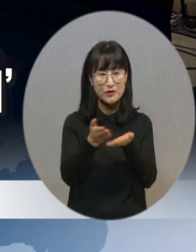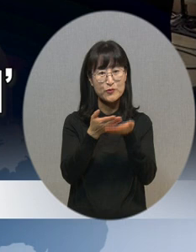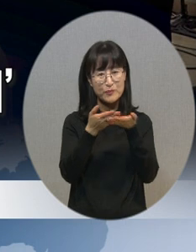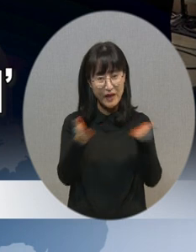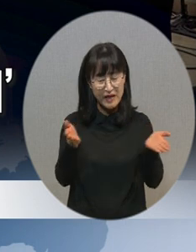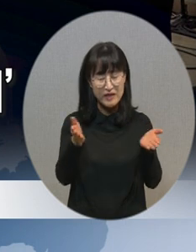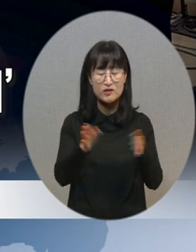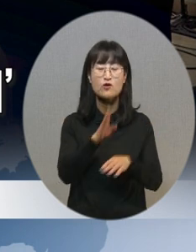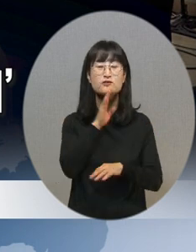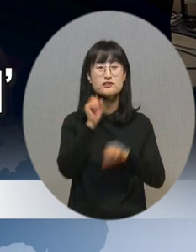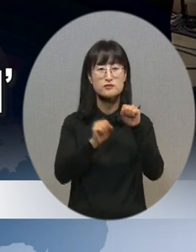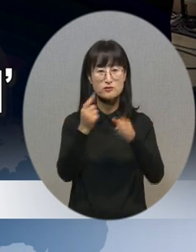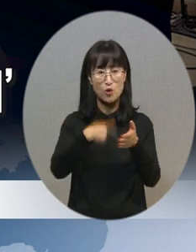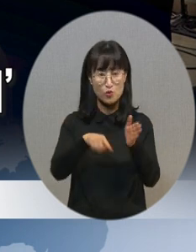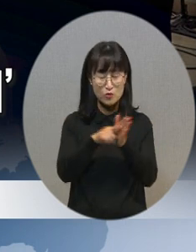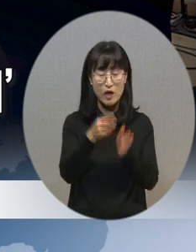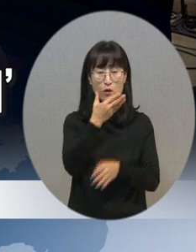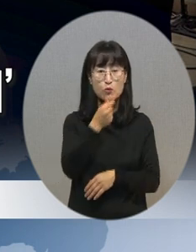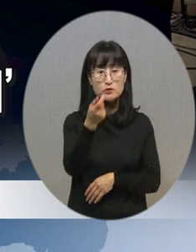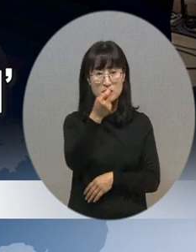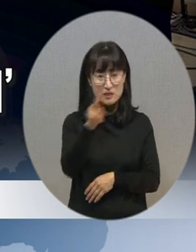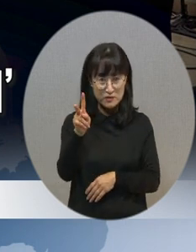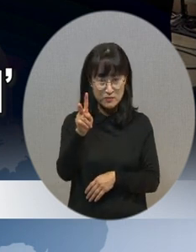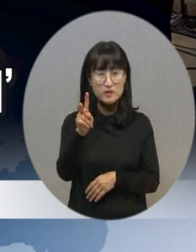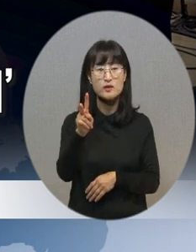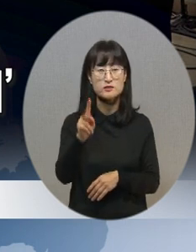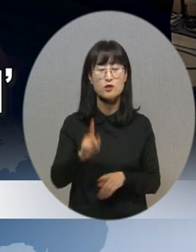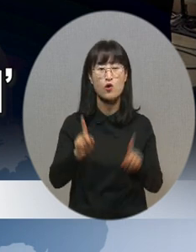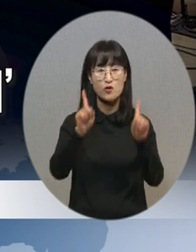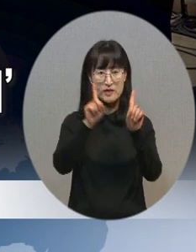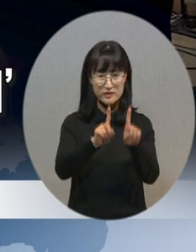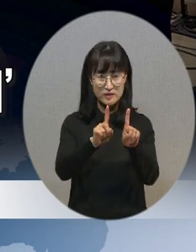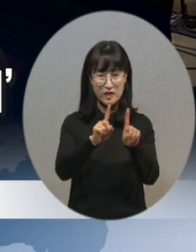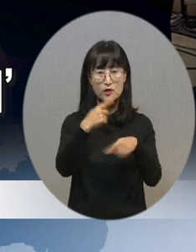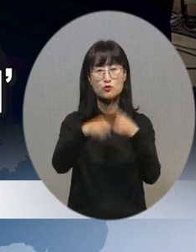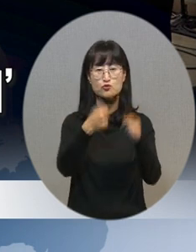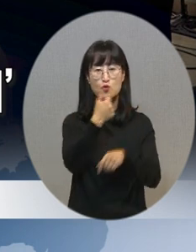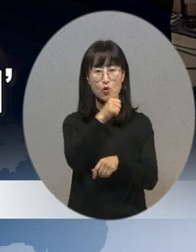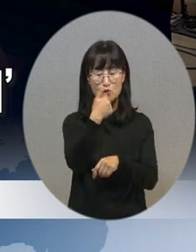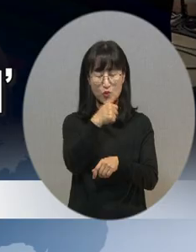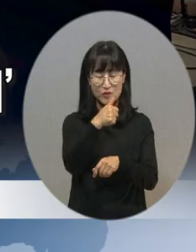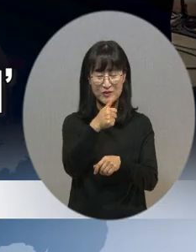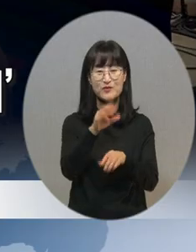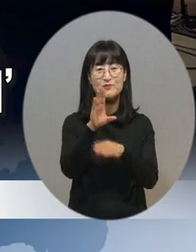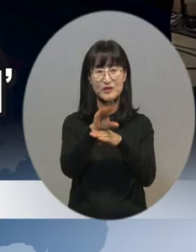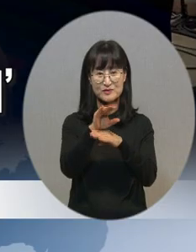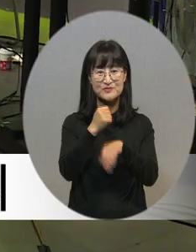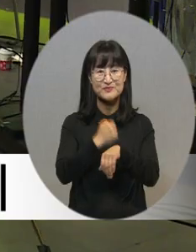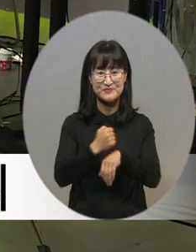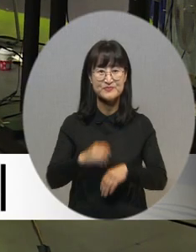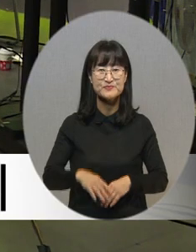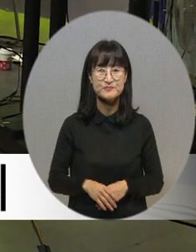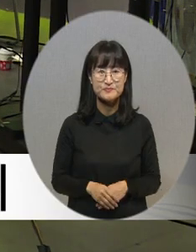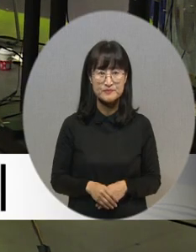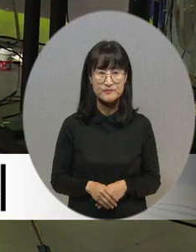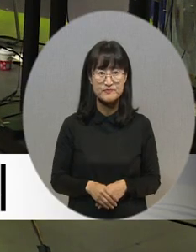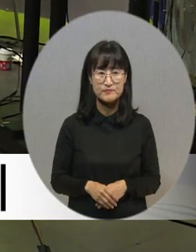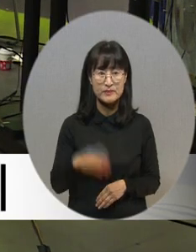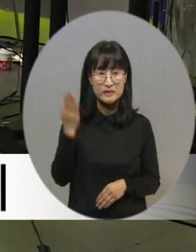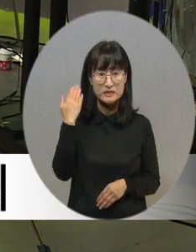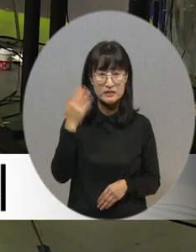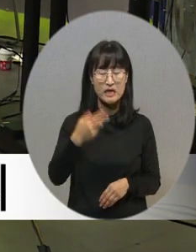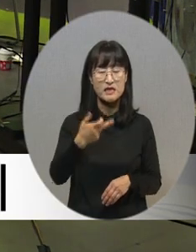실천하는 방송 WBC 복지TV에서 1대1 수어 통역으로 중계방송했습니다. 지난